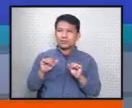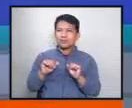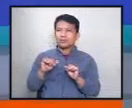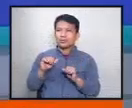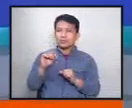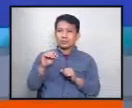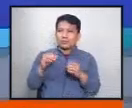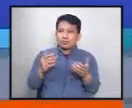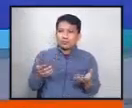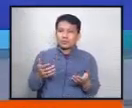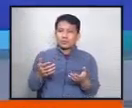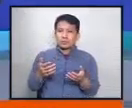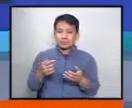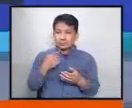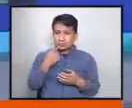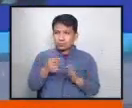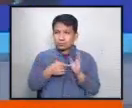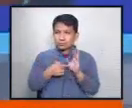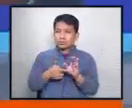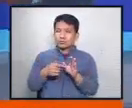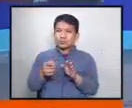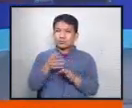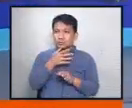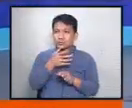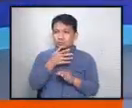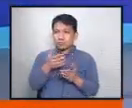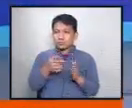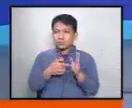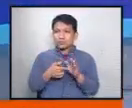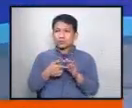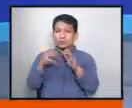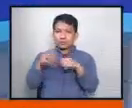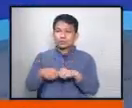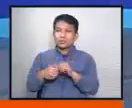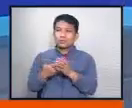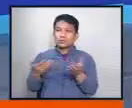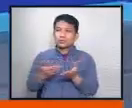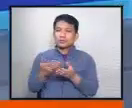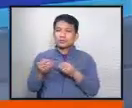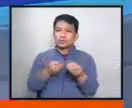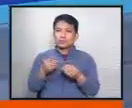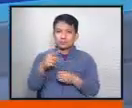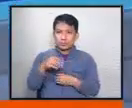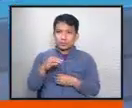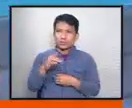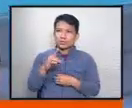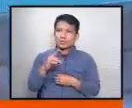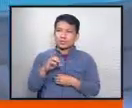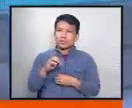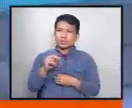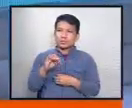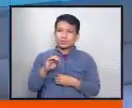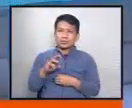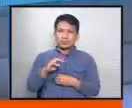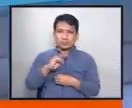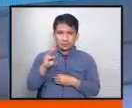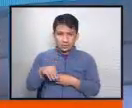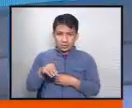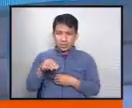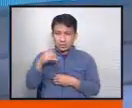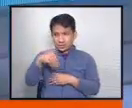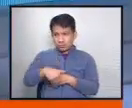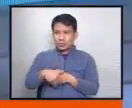Halos walang mukhang maiharap ang mag-ina matapos na mahuli sa bypass operation ng PDEA NCR sa Maynila